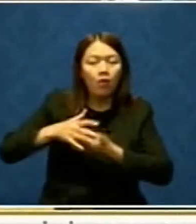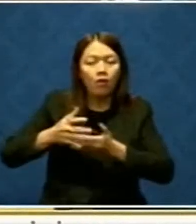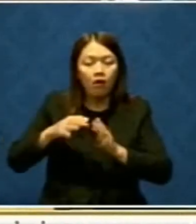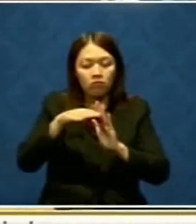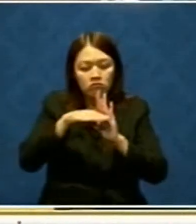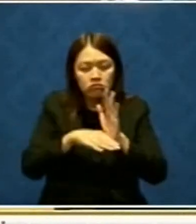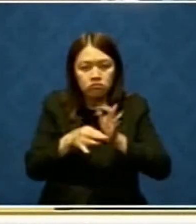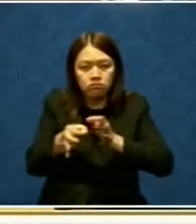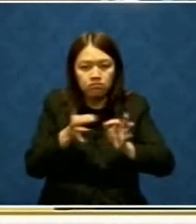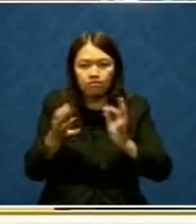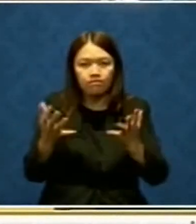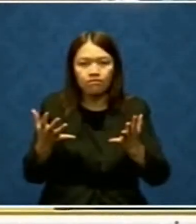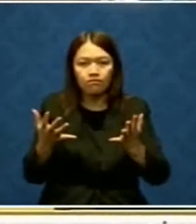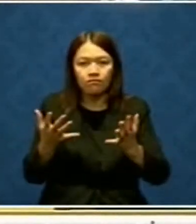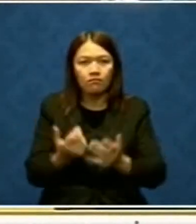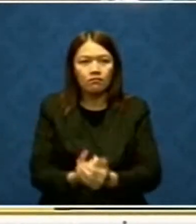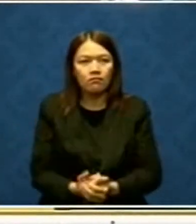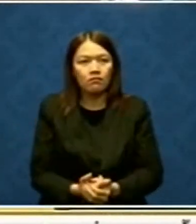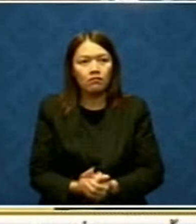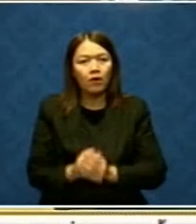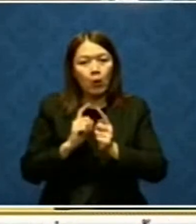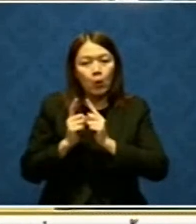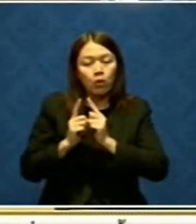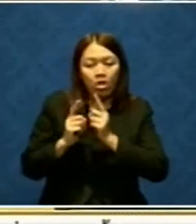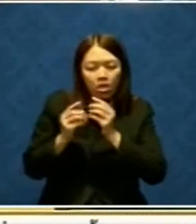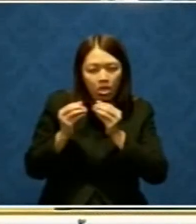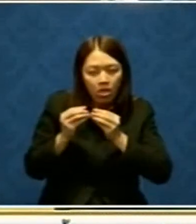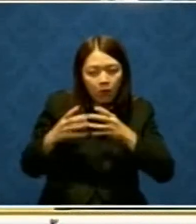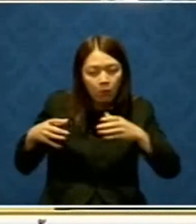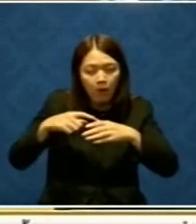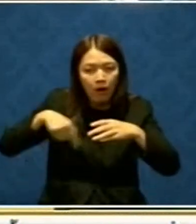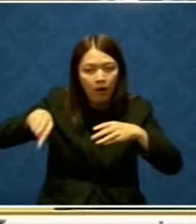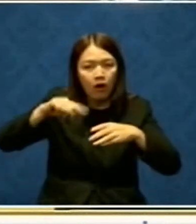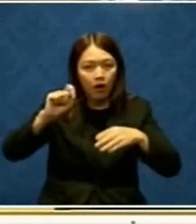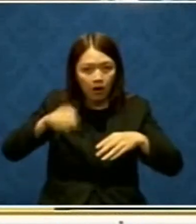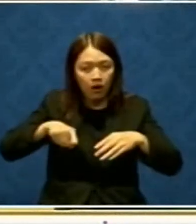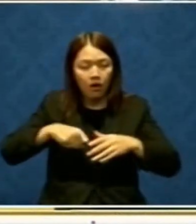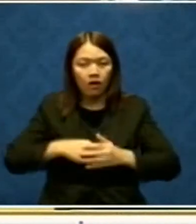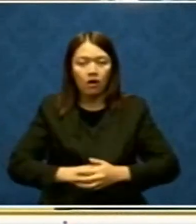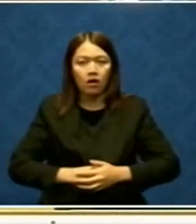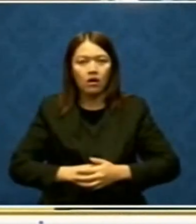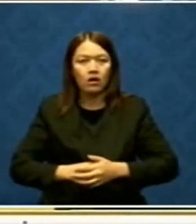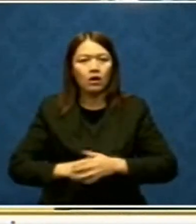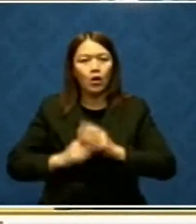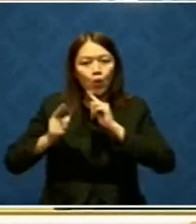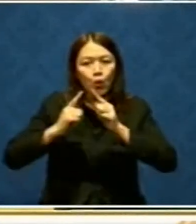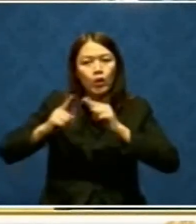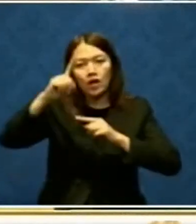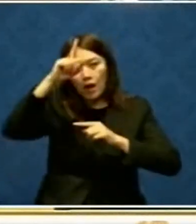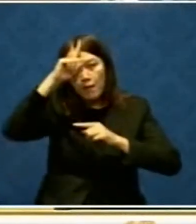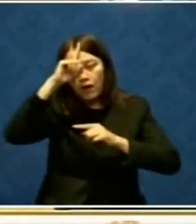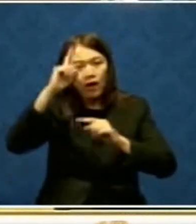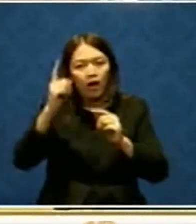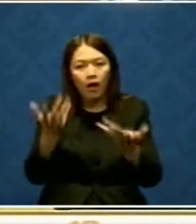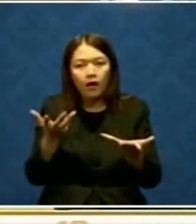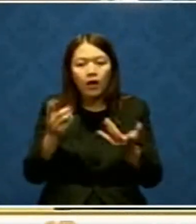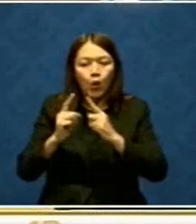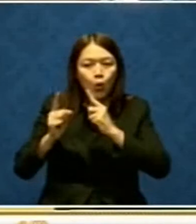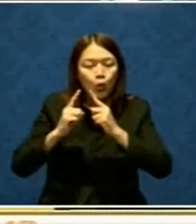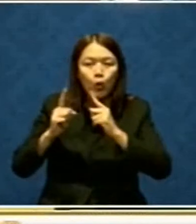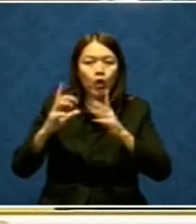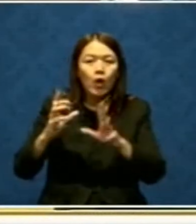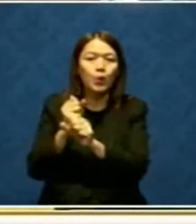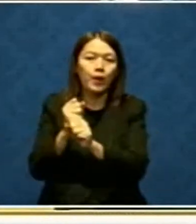ยเลยครับจะเก็บไว้คุยกันแค่ 2-3 คนเหรอครับผมอยากทราบว่าไปคุยกับเยอรมันมาเป็นยังไงบ้างเจรจาแล้วเข